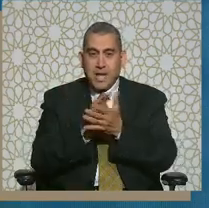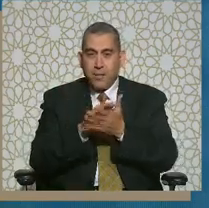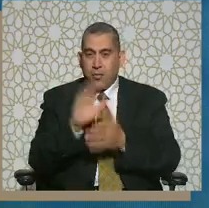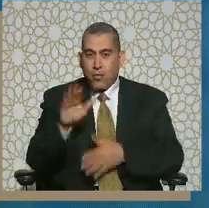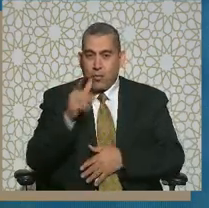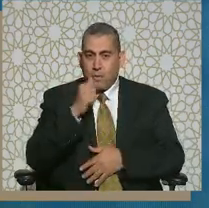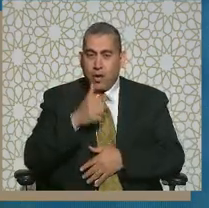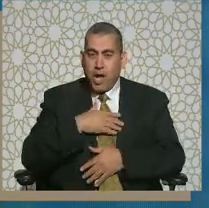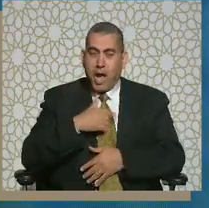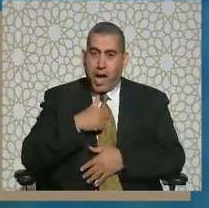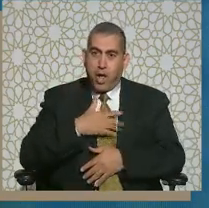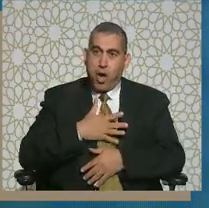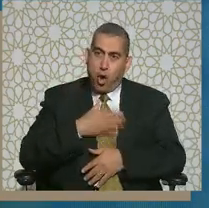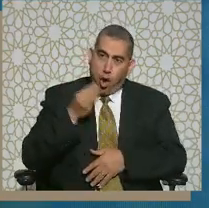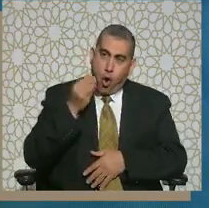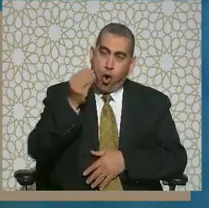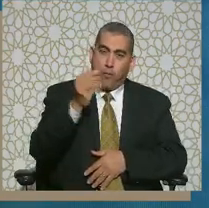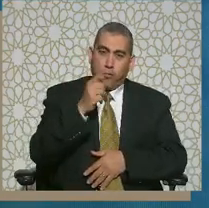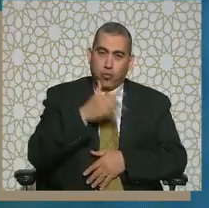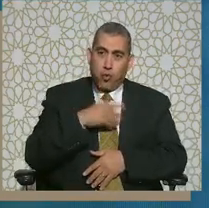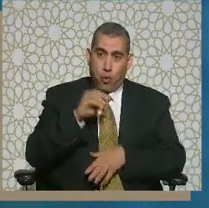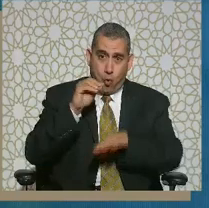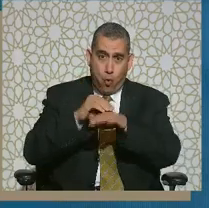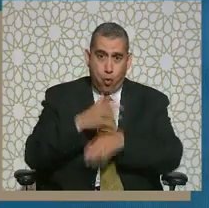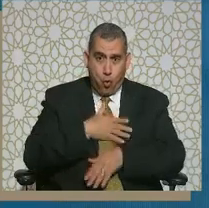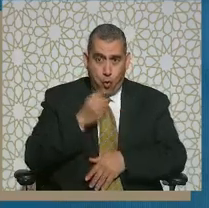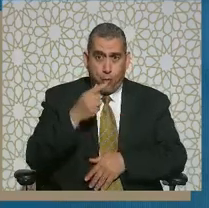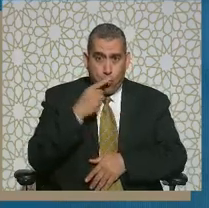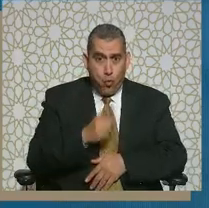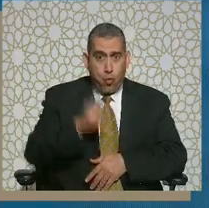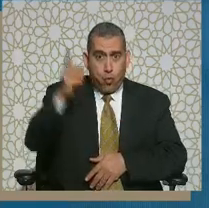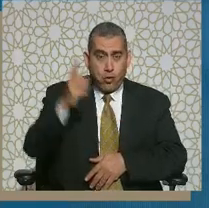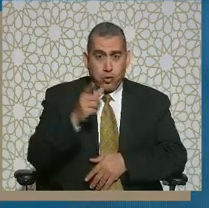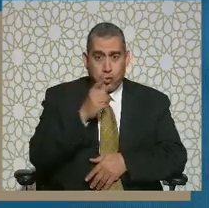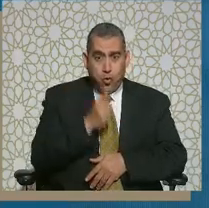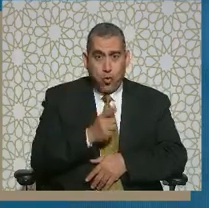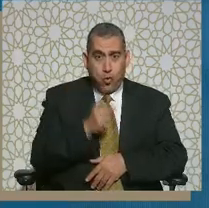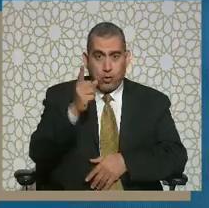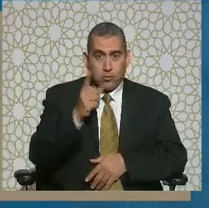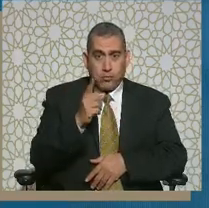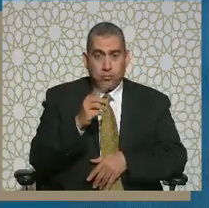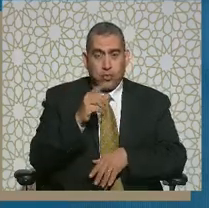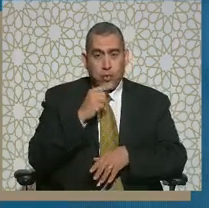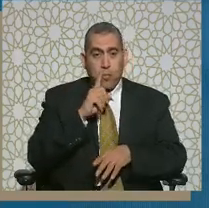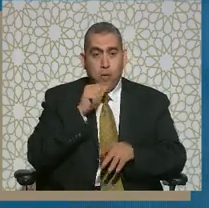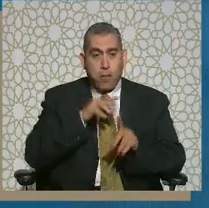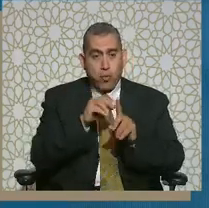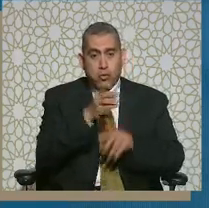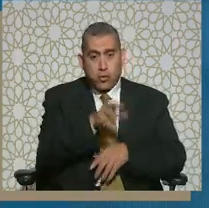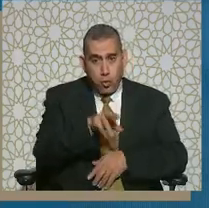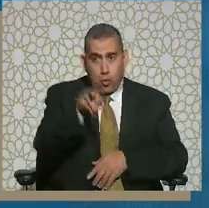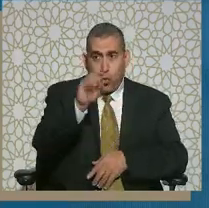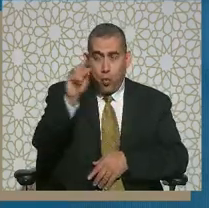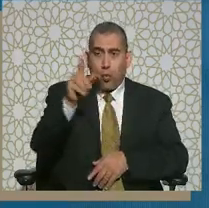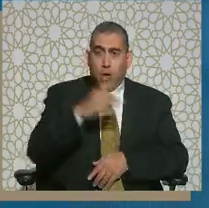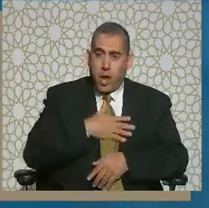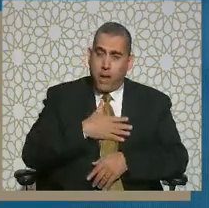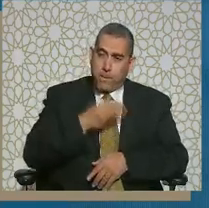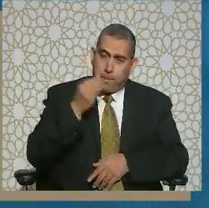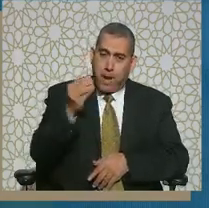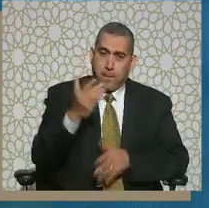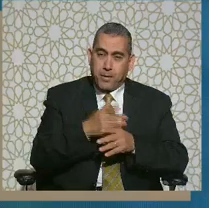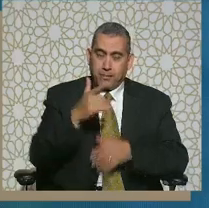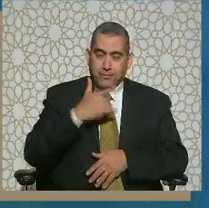لاحب فلان قال هل اخبرته قال لا حضره النبي قال له فاذهب فاخبره عشان